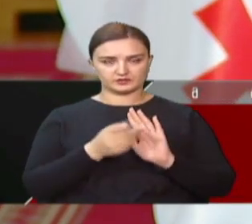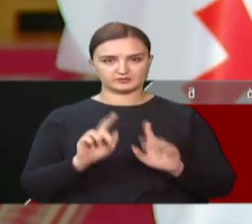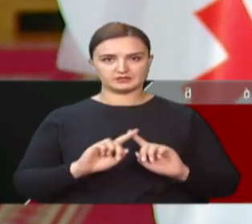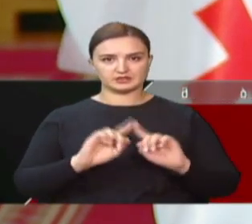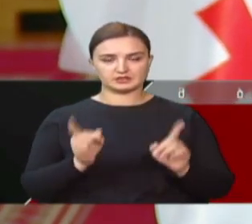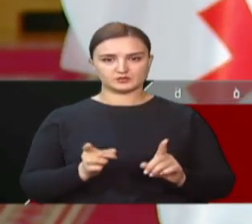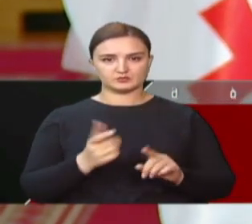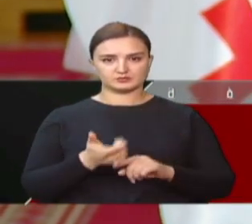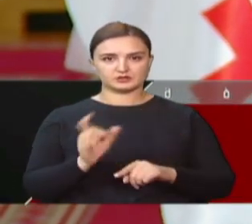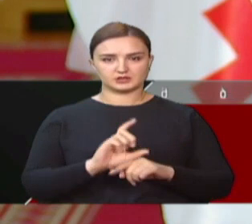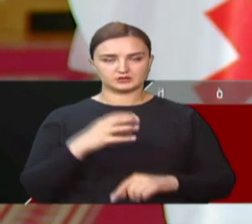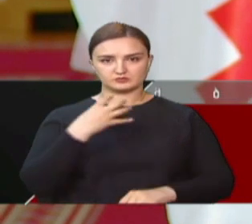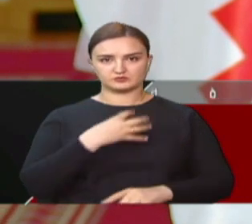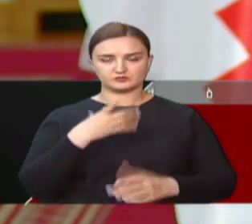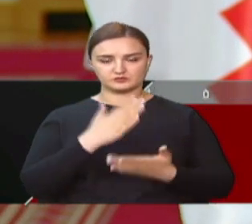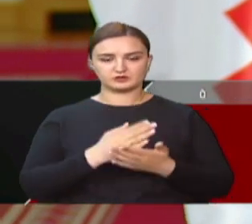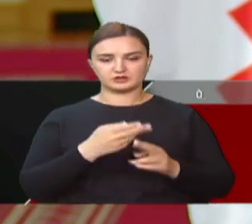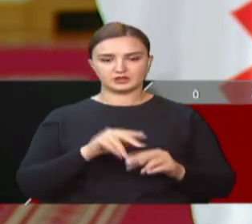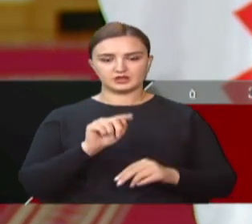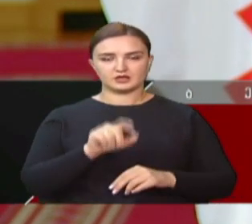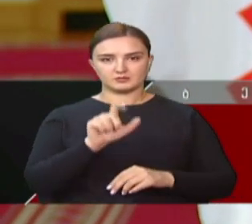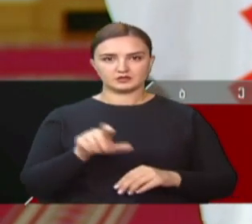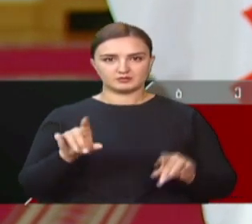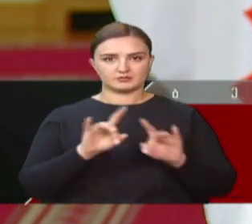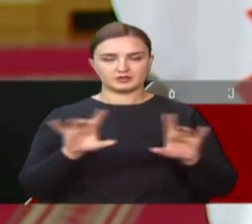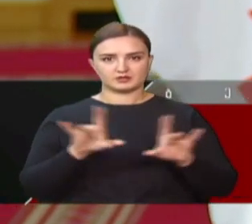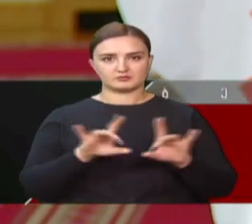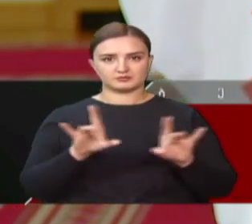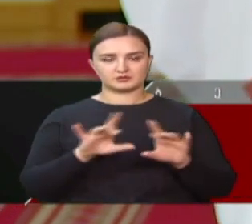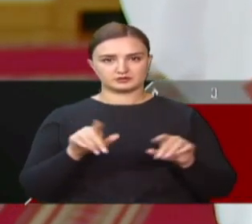განსაკუთრებით ძალიან მნიშვნელოვანია ამ ადამიანების დარწმუნება,